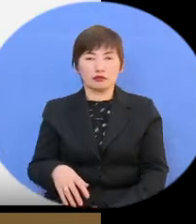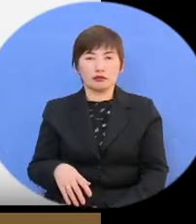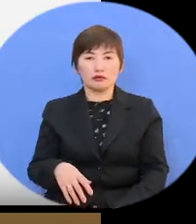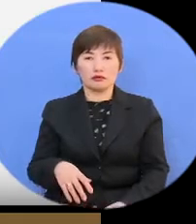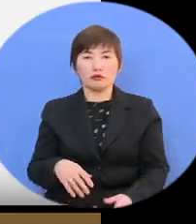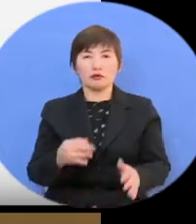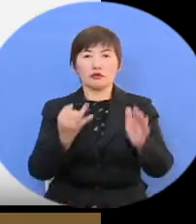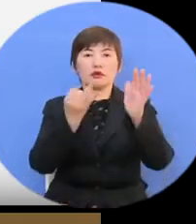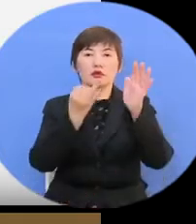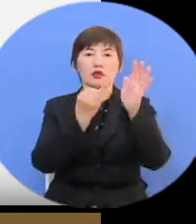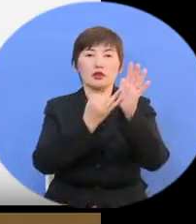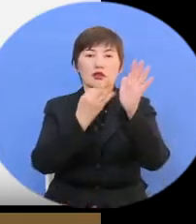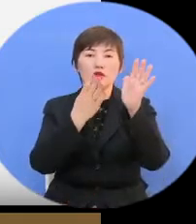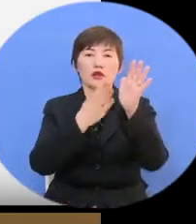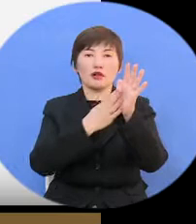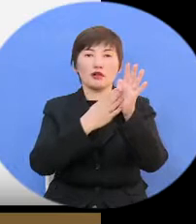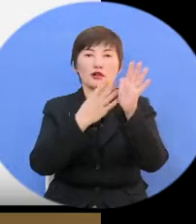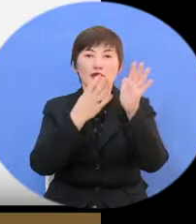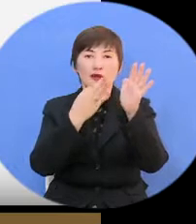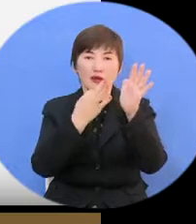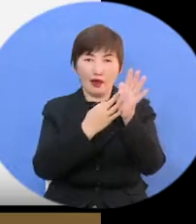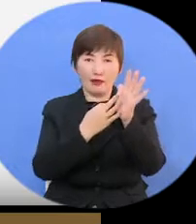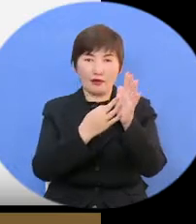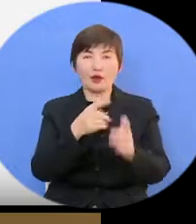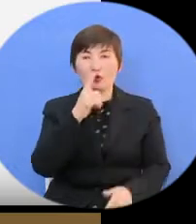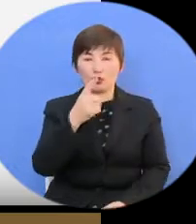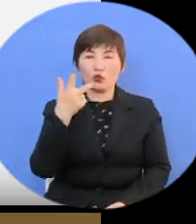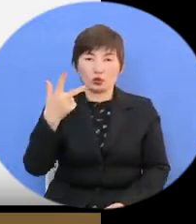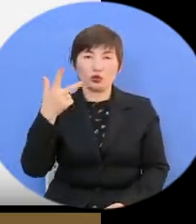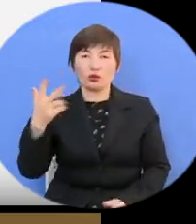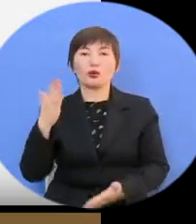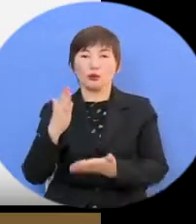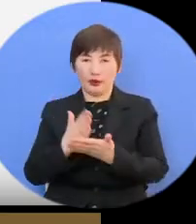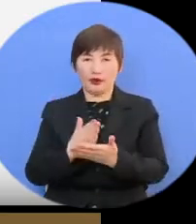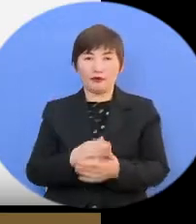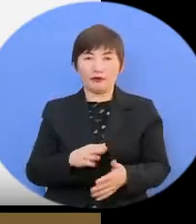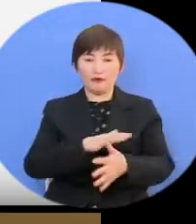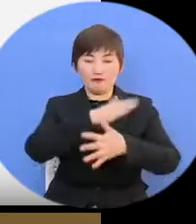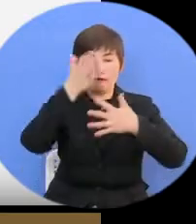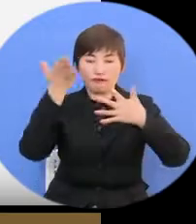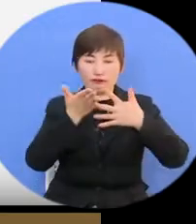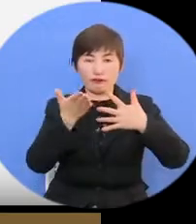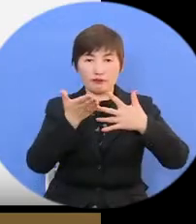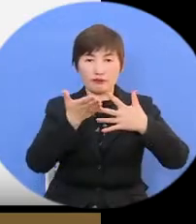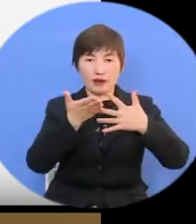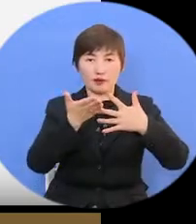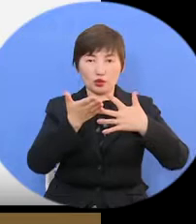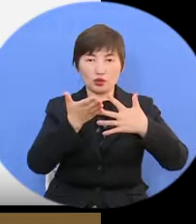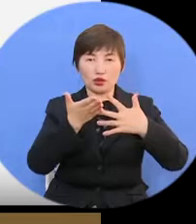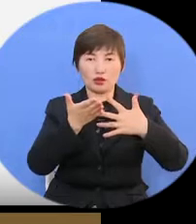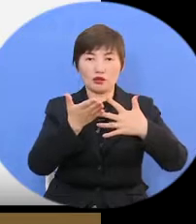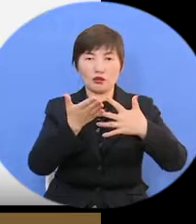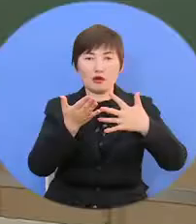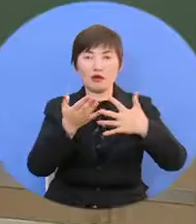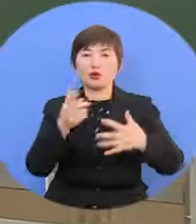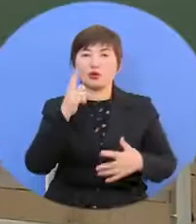маань 798-ыг 6-аар хуваахаар 133 гэж гарч ирж байгаа. За тэгэхээр энд хүмүүдийн өндрийн арифметик дундаж